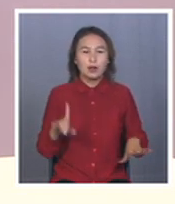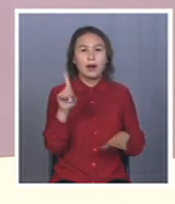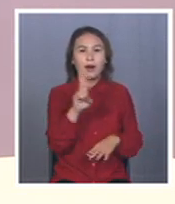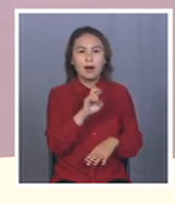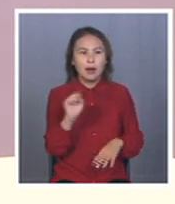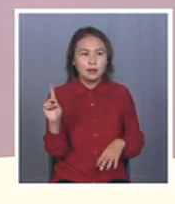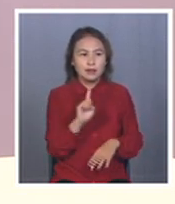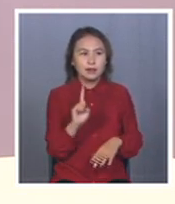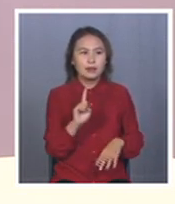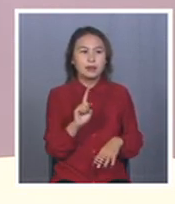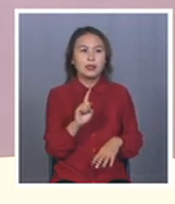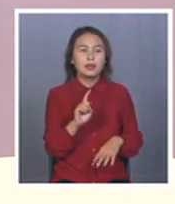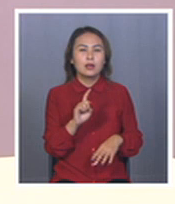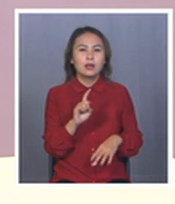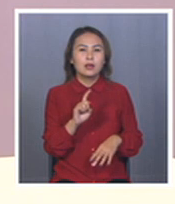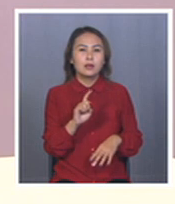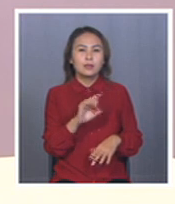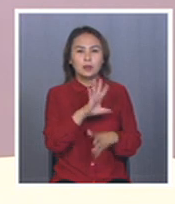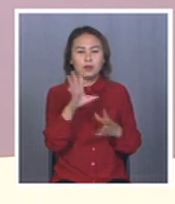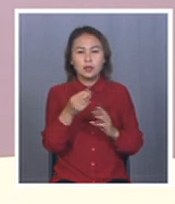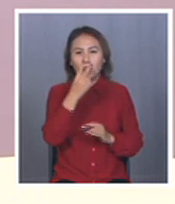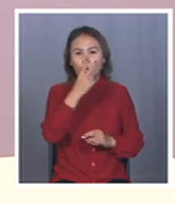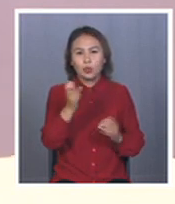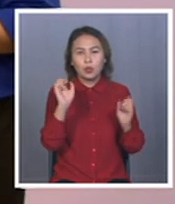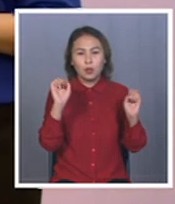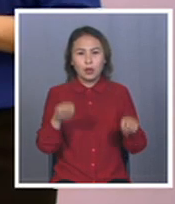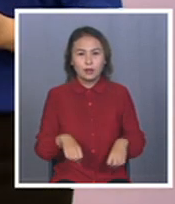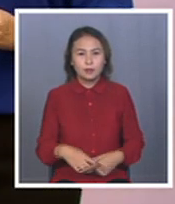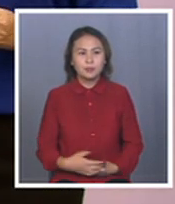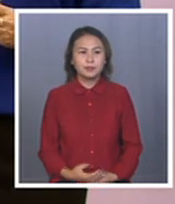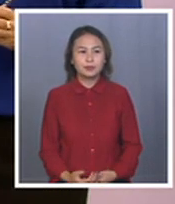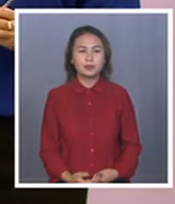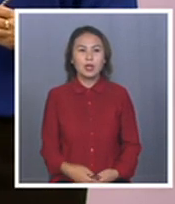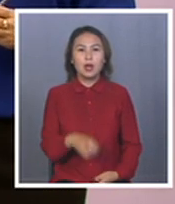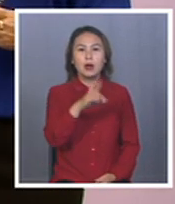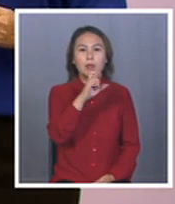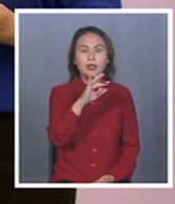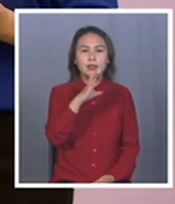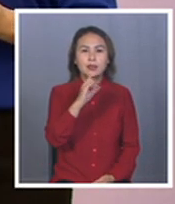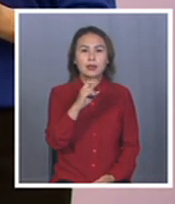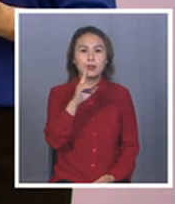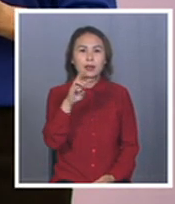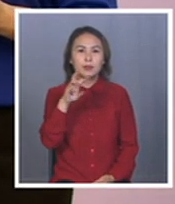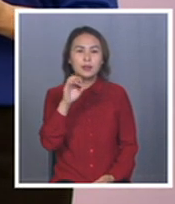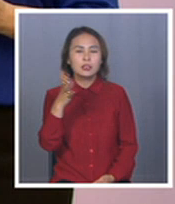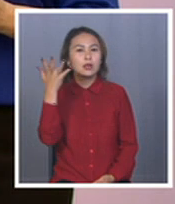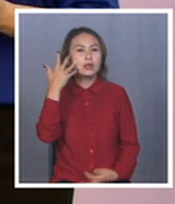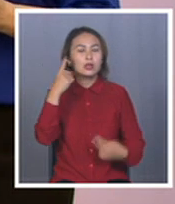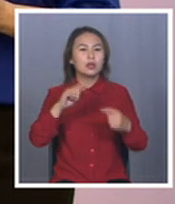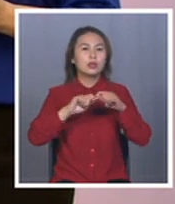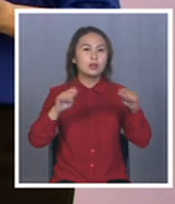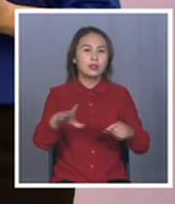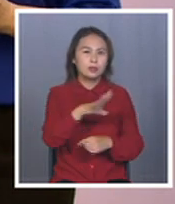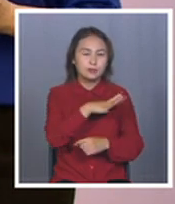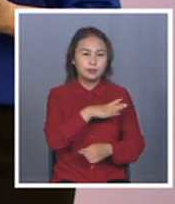кішкене бозторғайларды көруге болады. Балалар, барса келмес қорығы қай жылы құрылған екен?